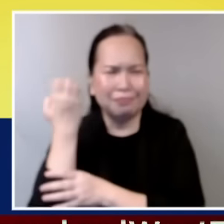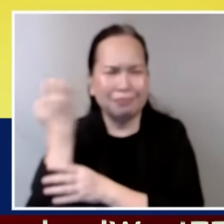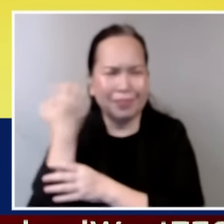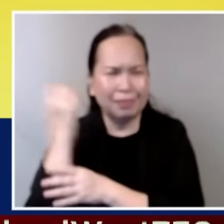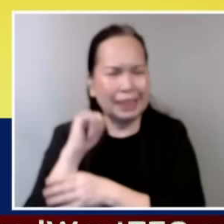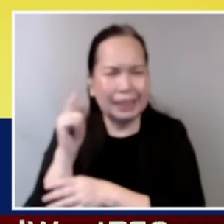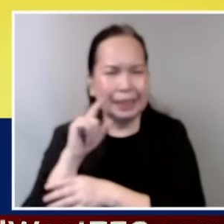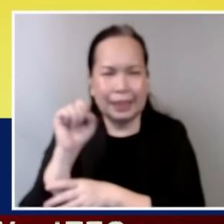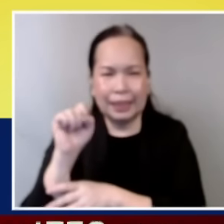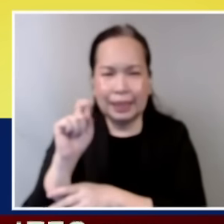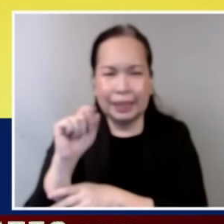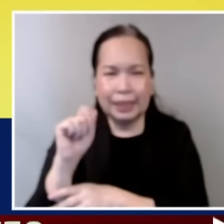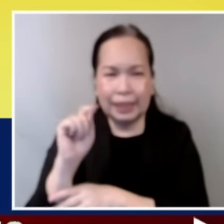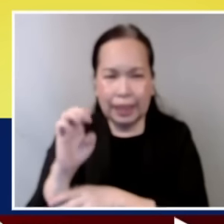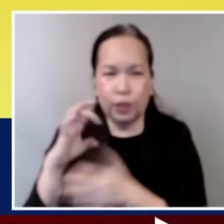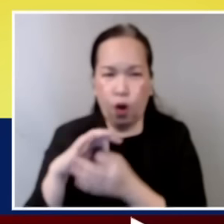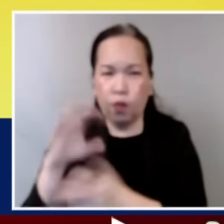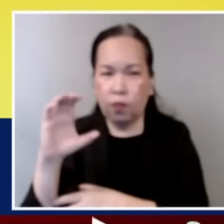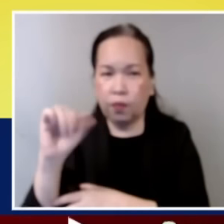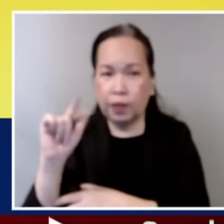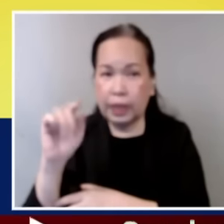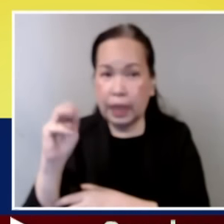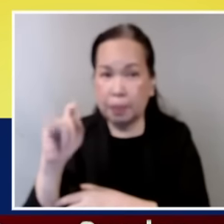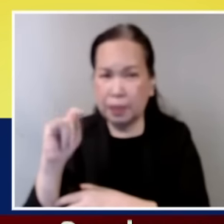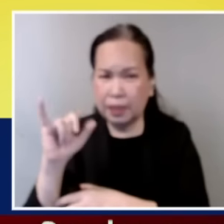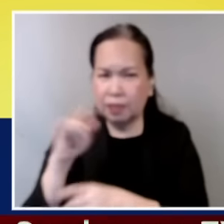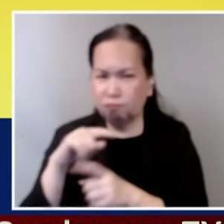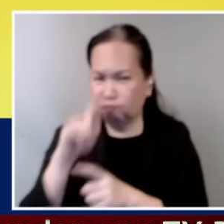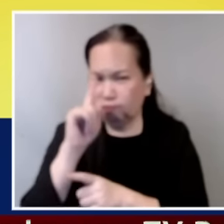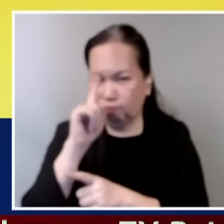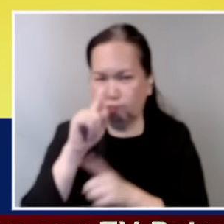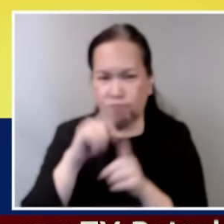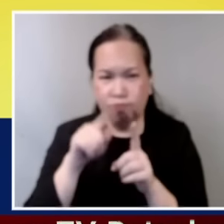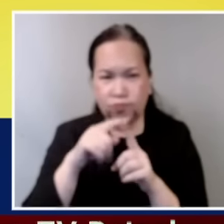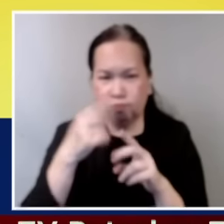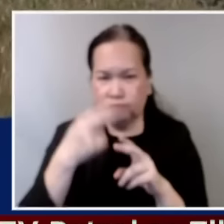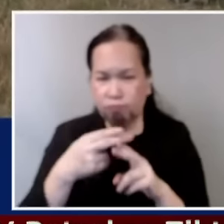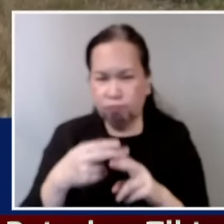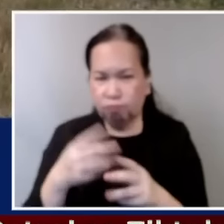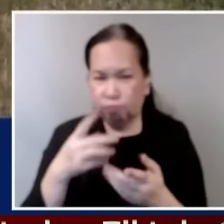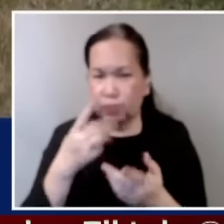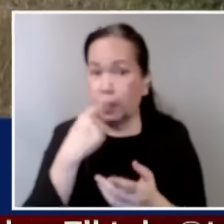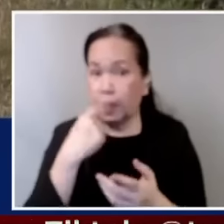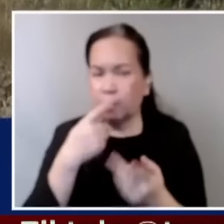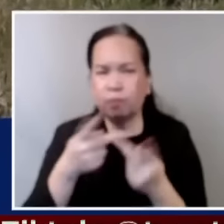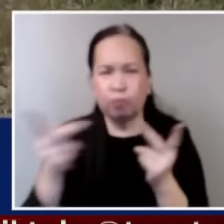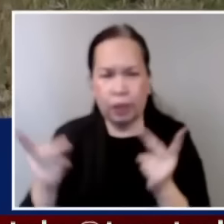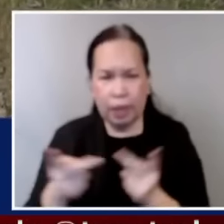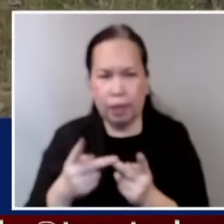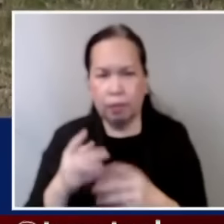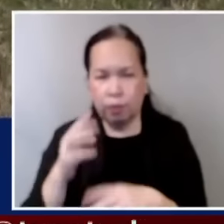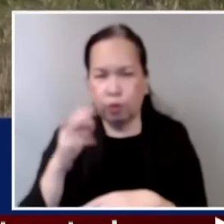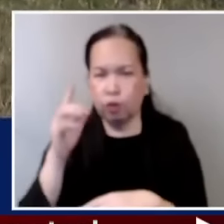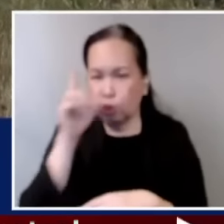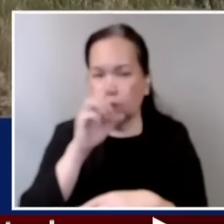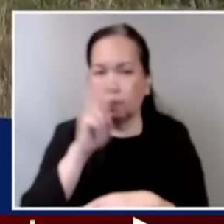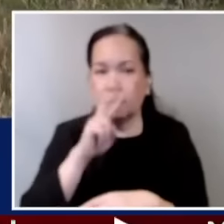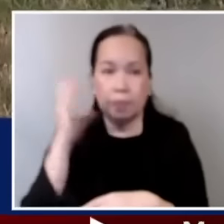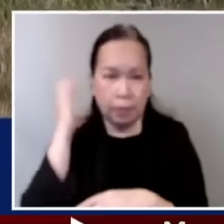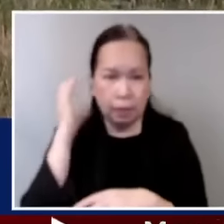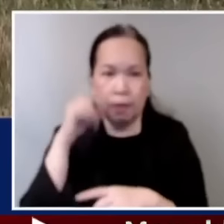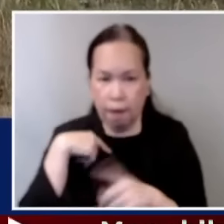Kudarat, Basilan, Maguindanao del Sur, Maguindanao del Norte at South Cotabato. Apektado ang 77,000